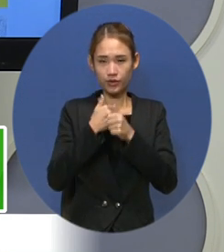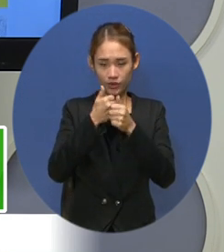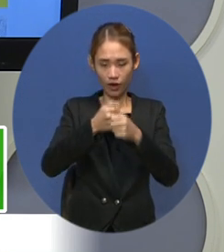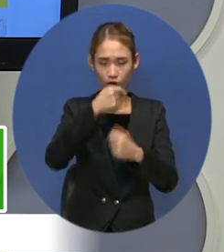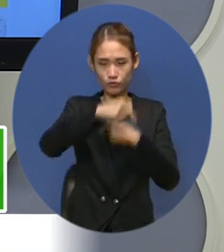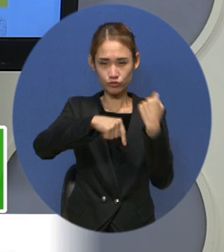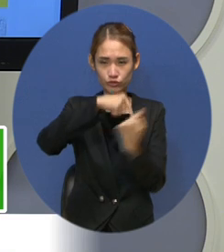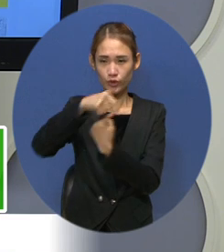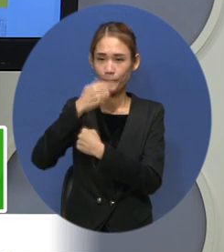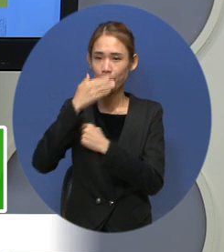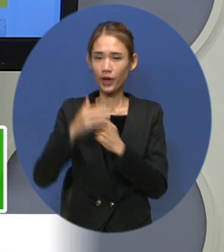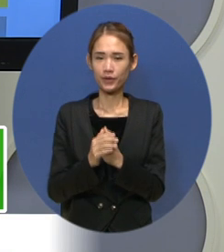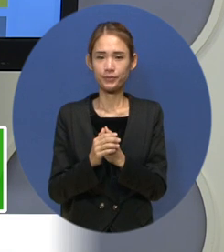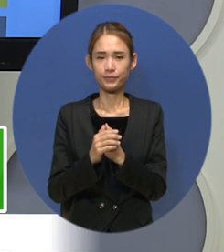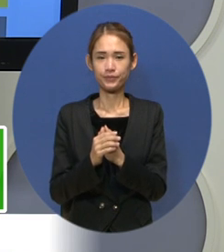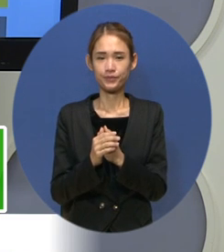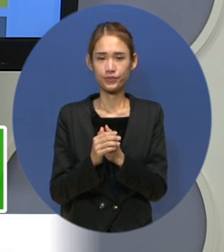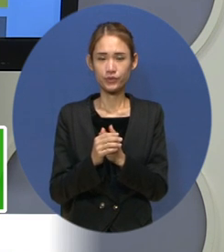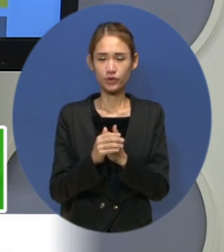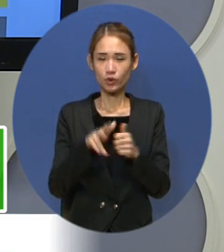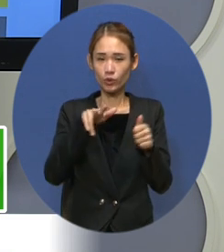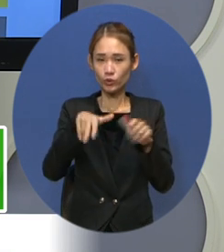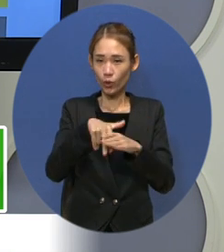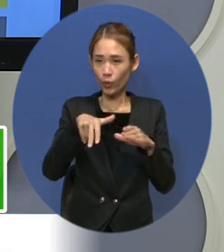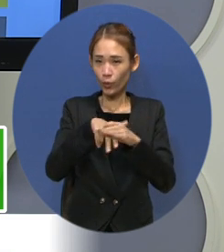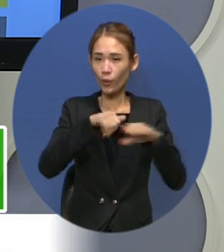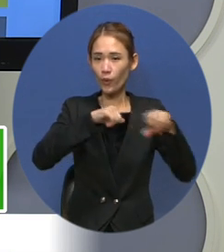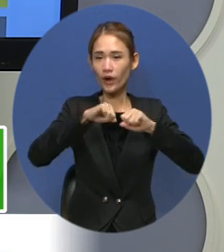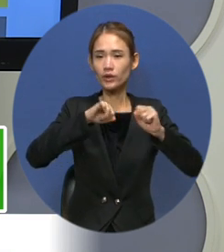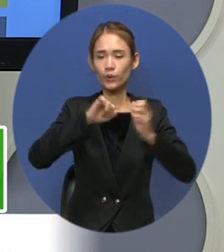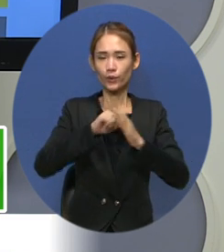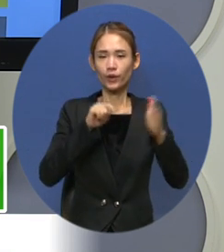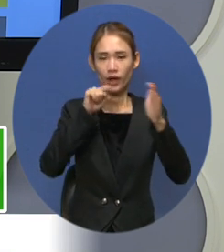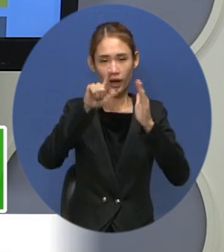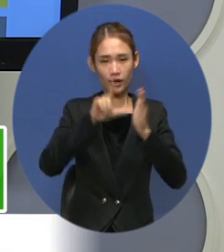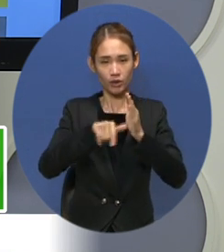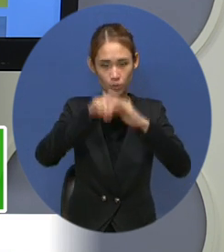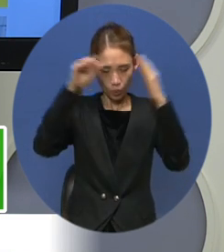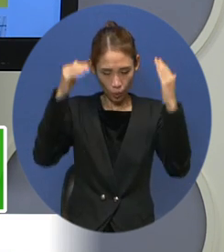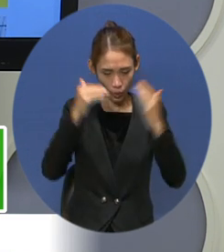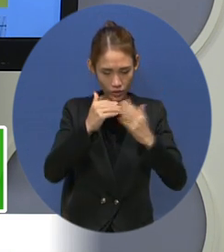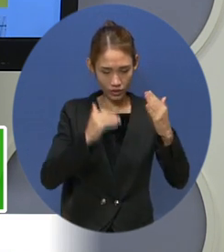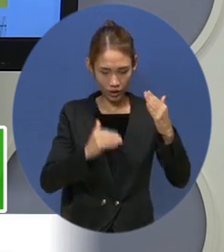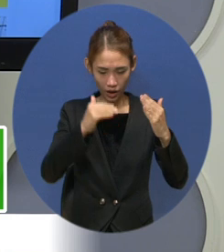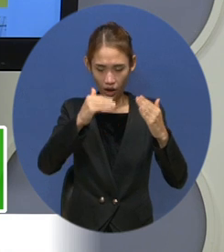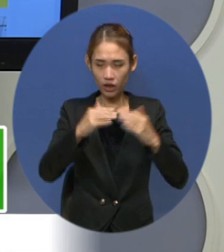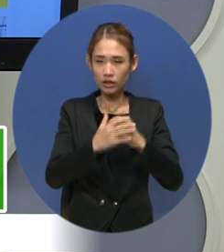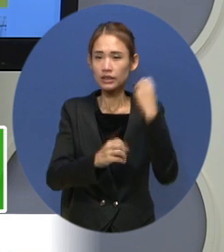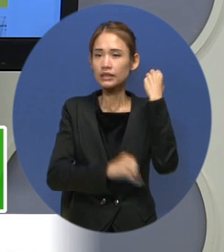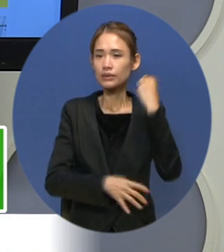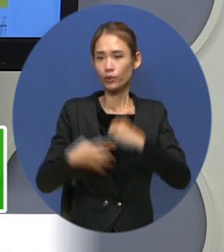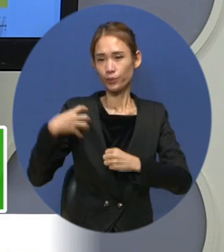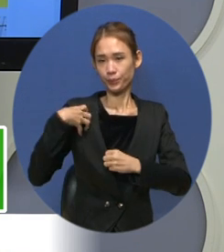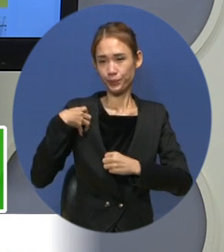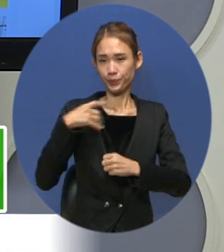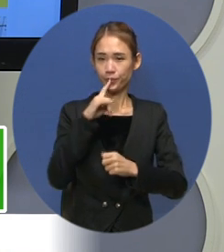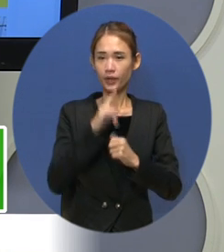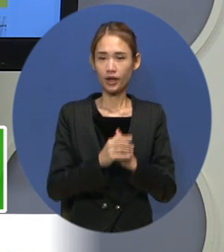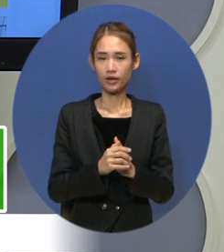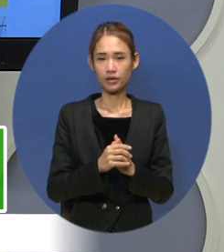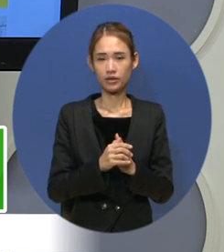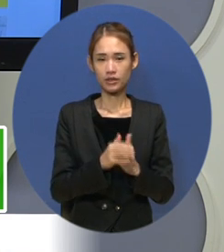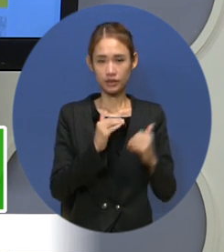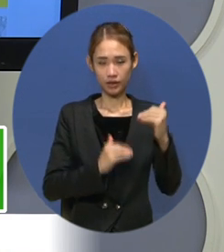운영할 수 있는데요 종 교 활 도시에는 모든 단계에서 기본 방역 수칙이 의무화 됩니다 다만